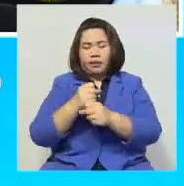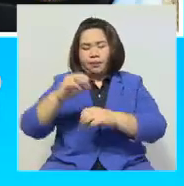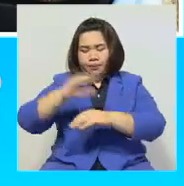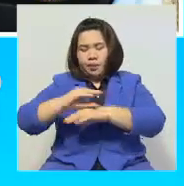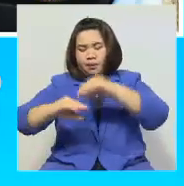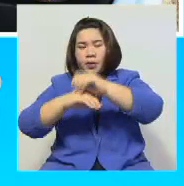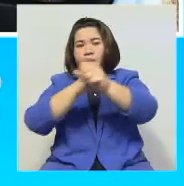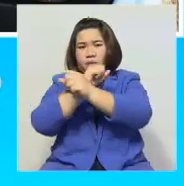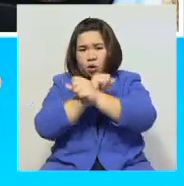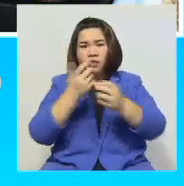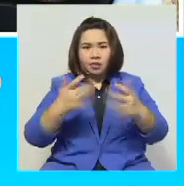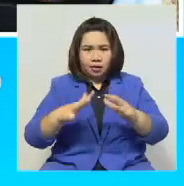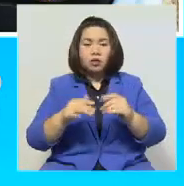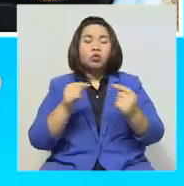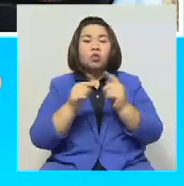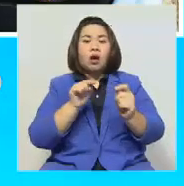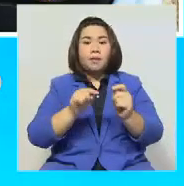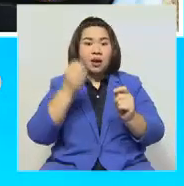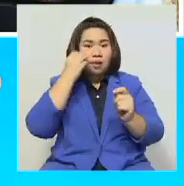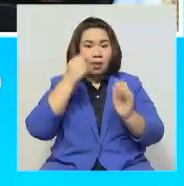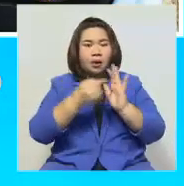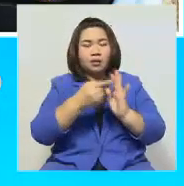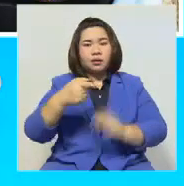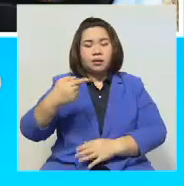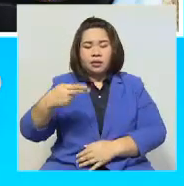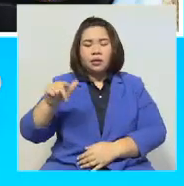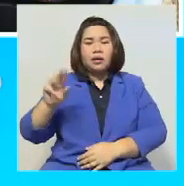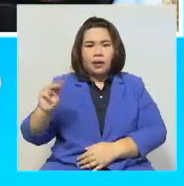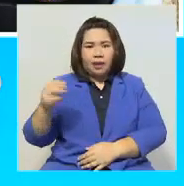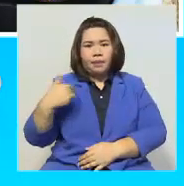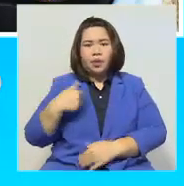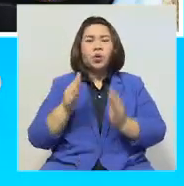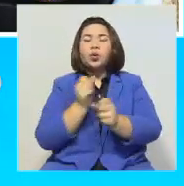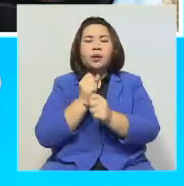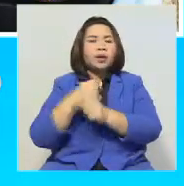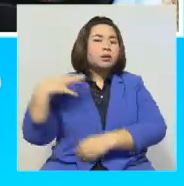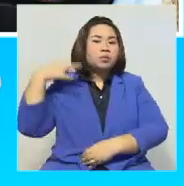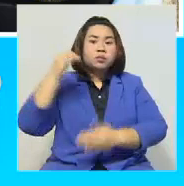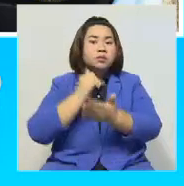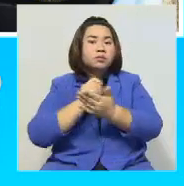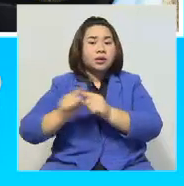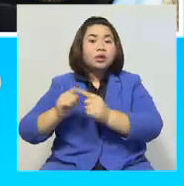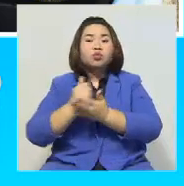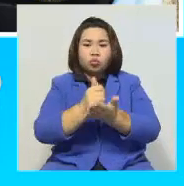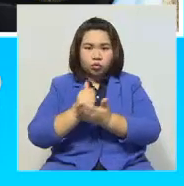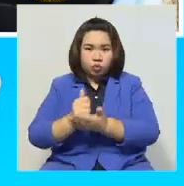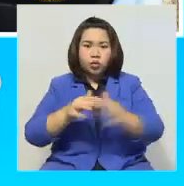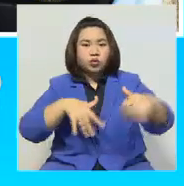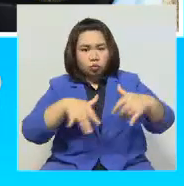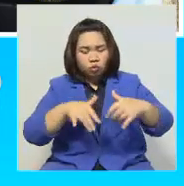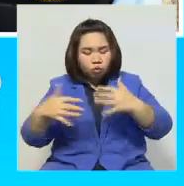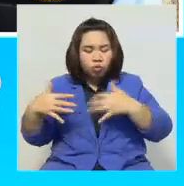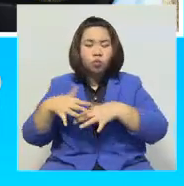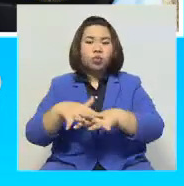แล้วครับโดยทีมอำเภอบ้านแหลมนะครับโดยชรบ.อส.ฝ่ายปกครองทั้งหลายนะครับได้มาช่วยกันนะครับแล้วก็พี่น้องประชาชนพื้น